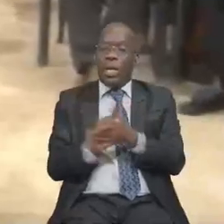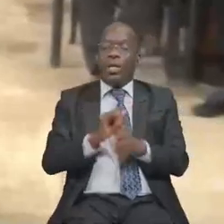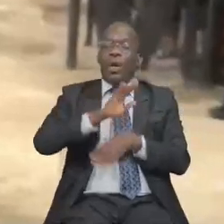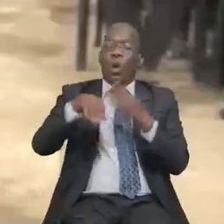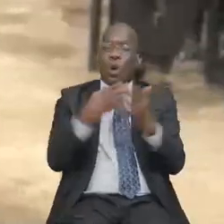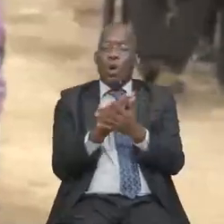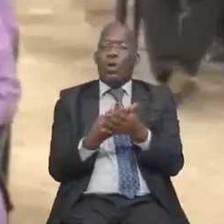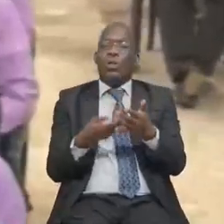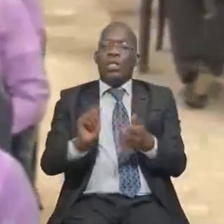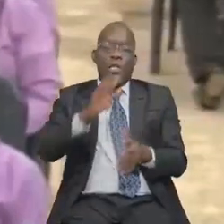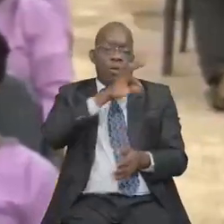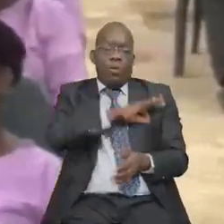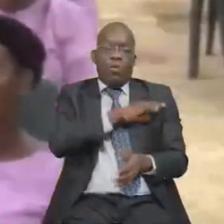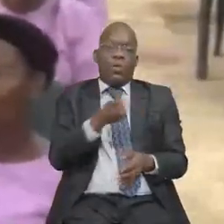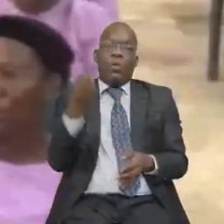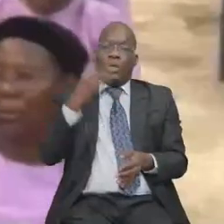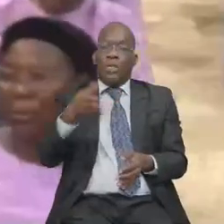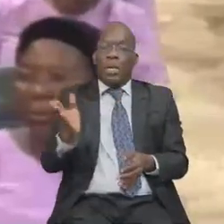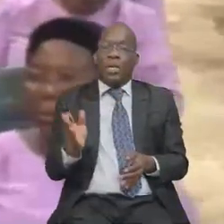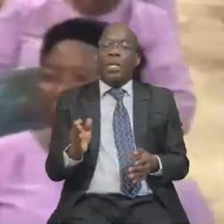eux. Mais Jésus-Christ a dit,